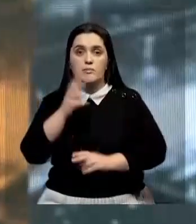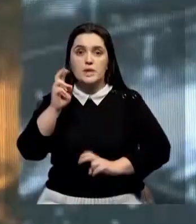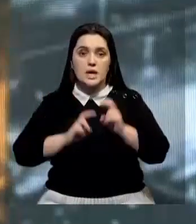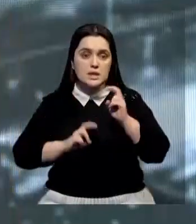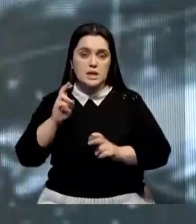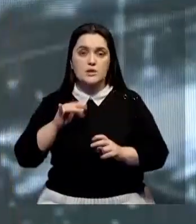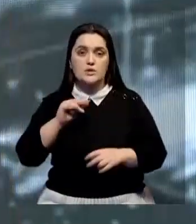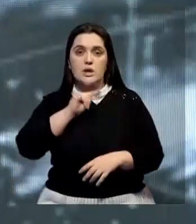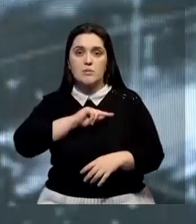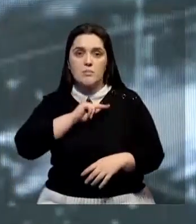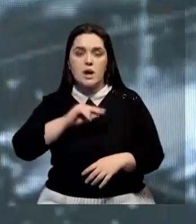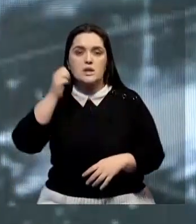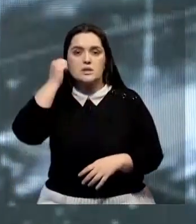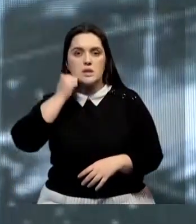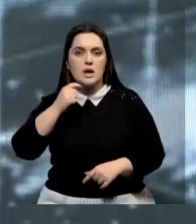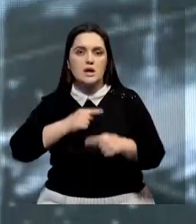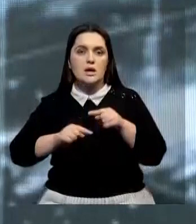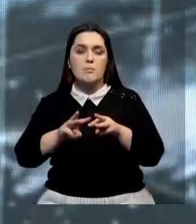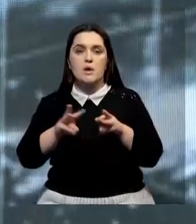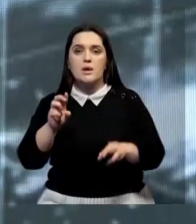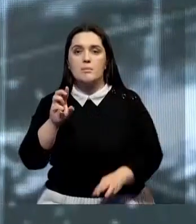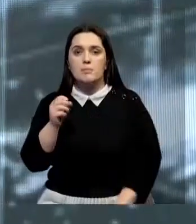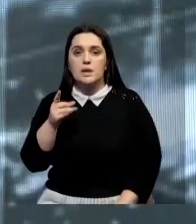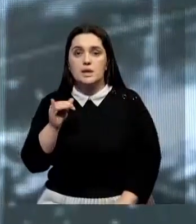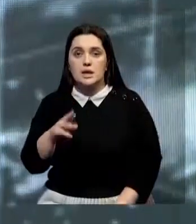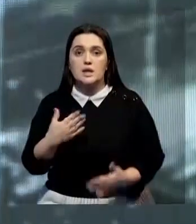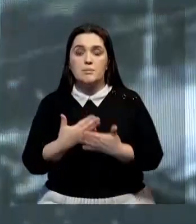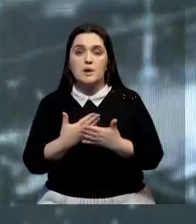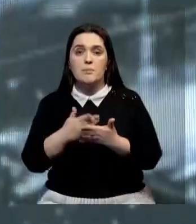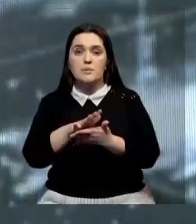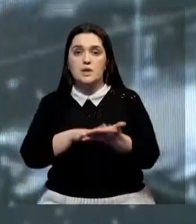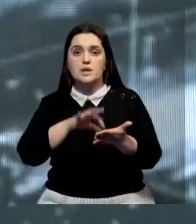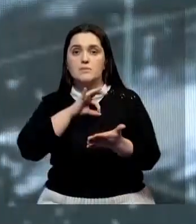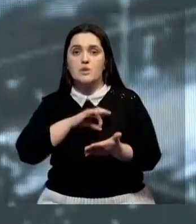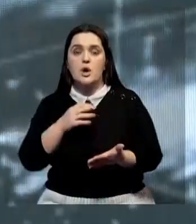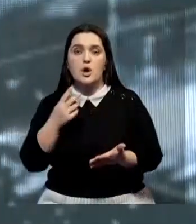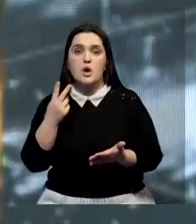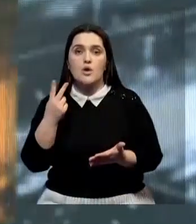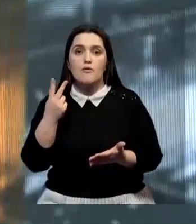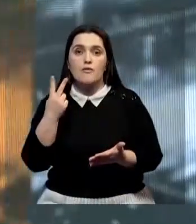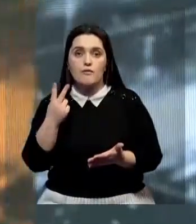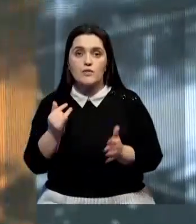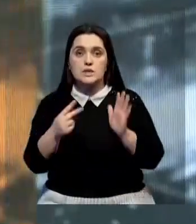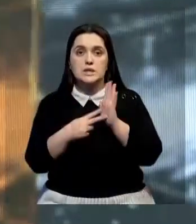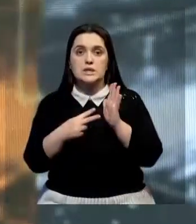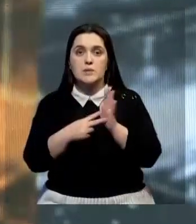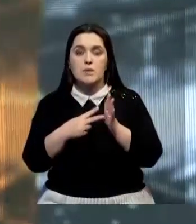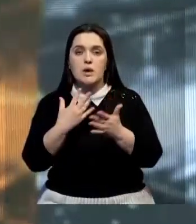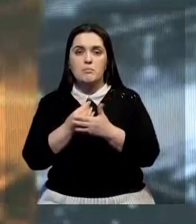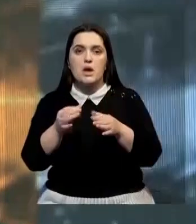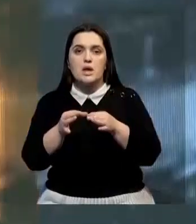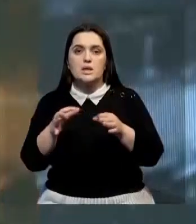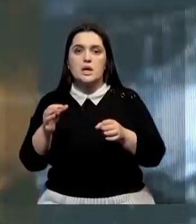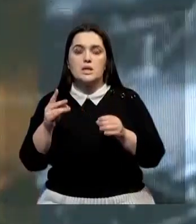новые предприятия и даже возобновляют работу старых. Правительство Бельгии, например, продлевает эксплуатацию 2 из 7 своих